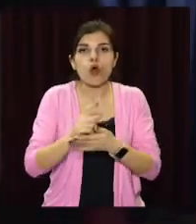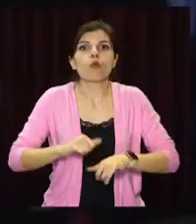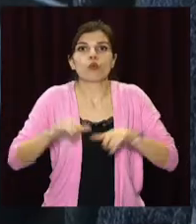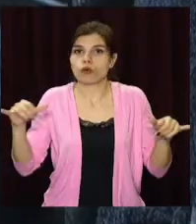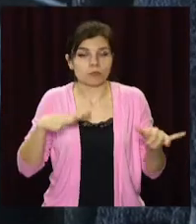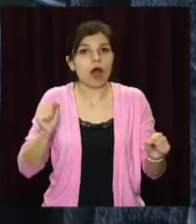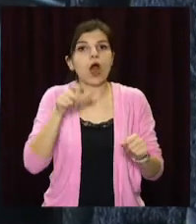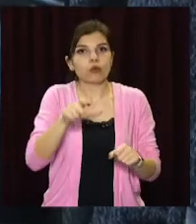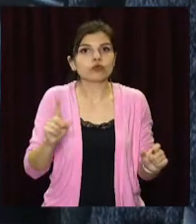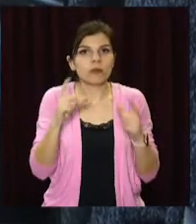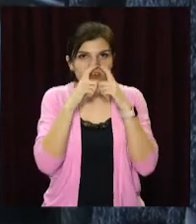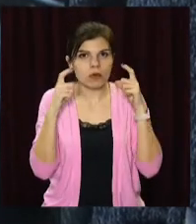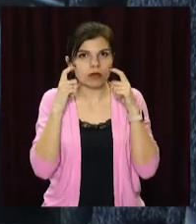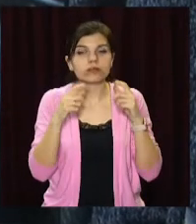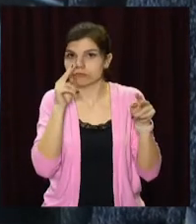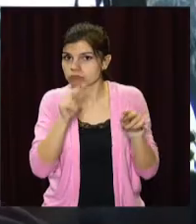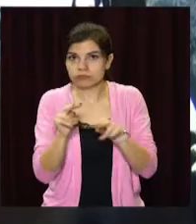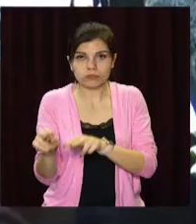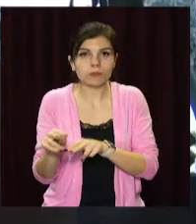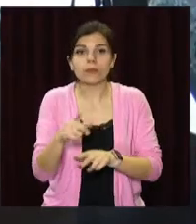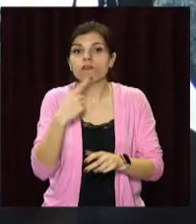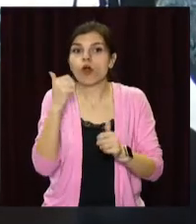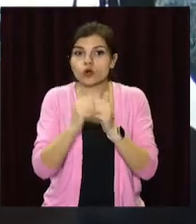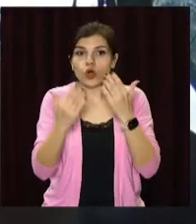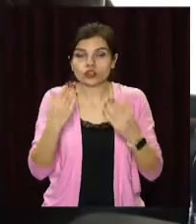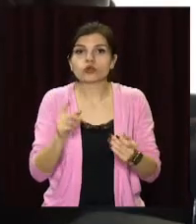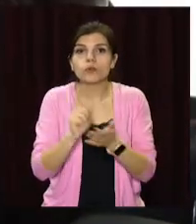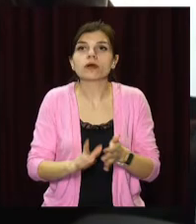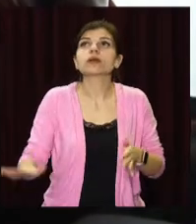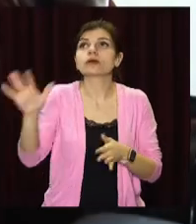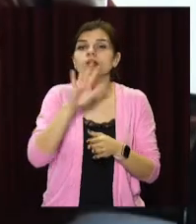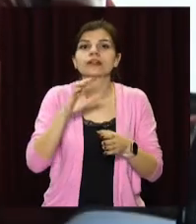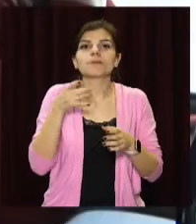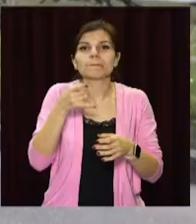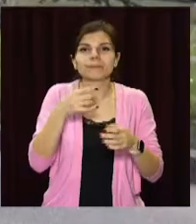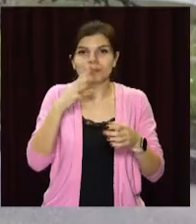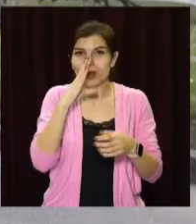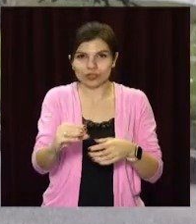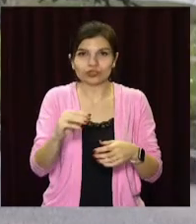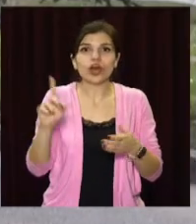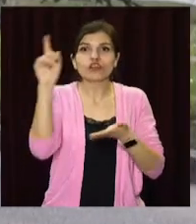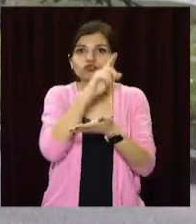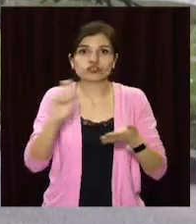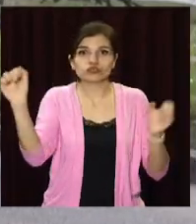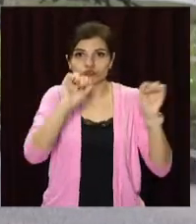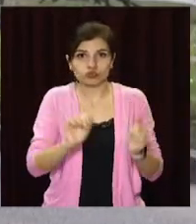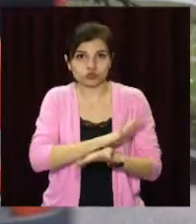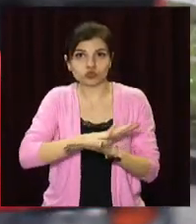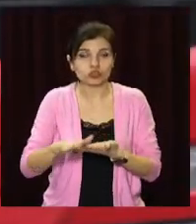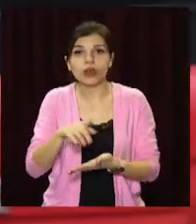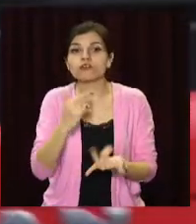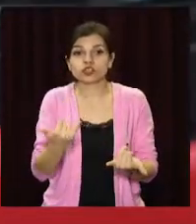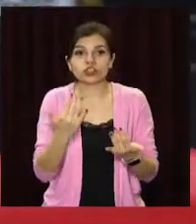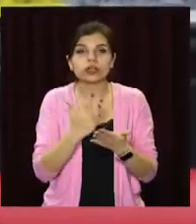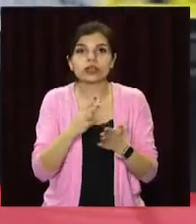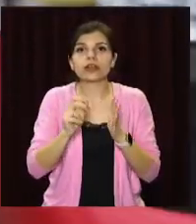були в масках. Окрім того, перевізники мають щодня обробляти салони автобусів дезінфікуючими засобами. Зараз вони мають на